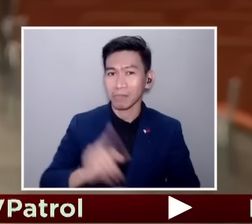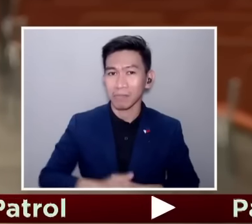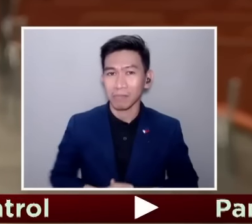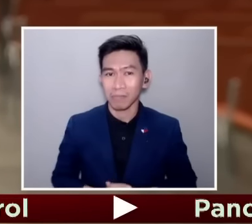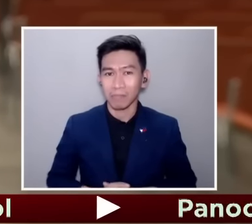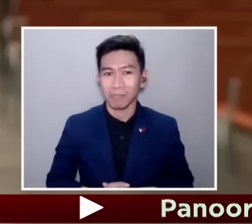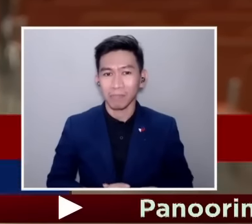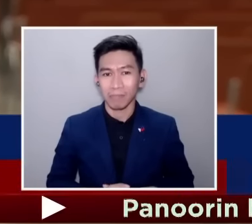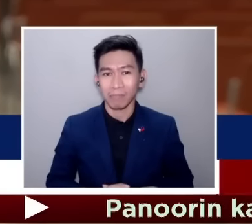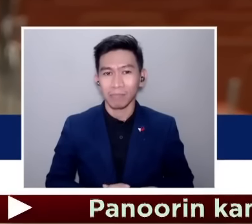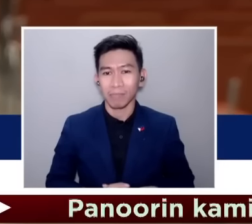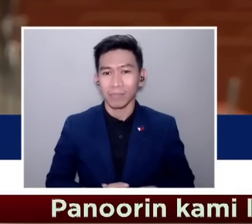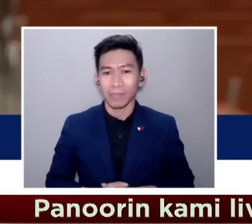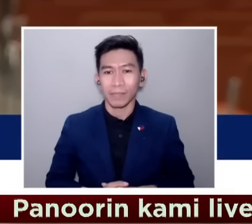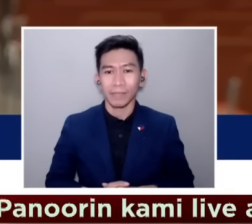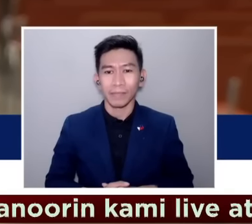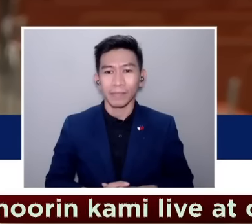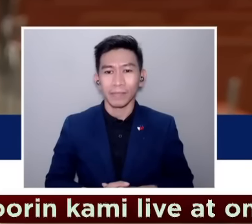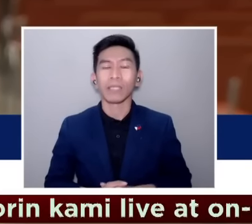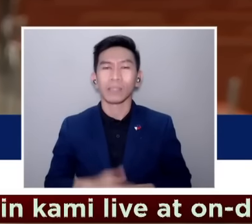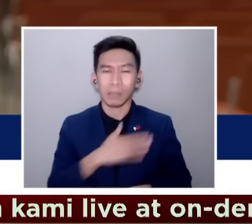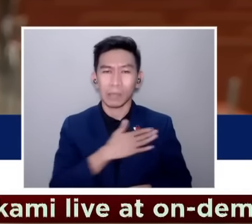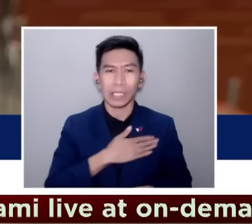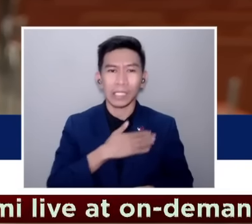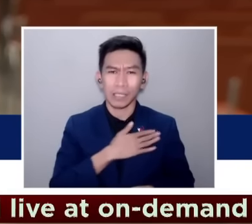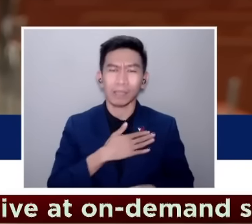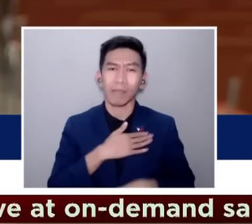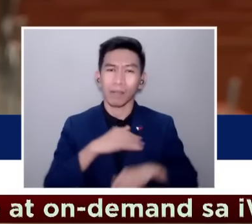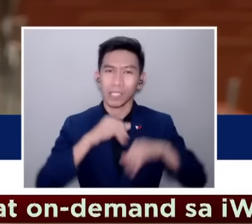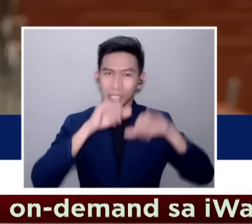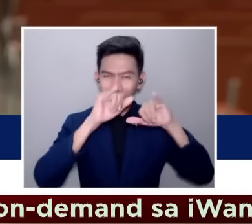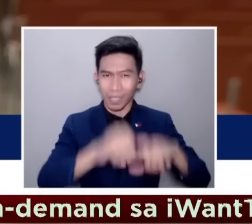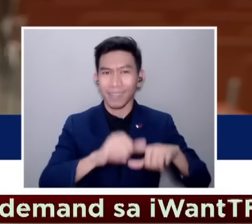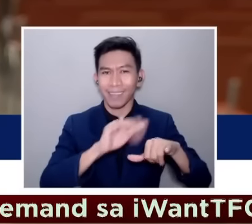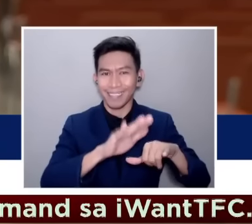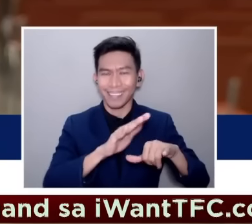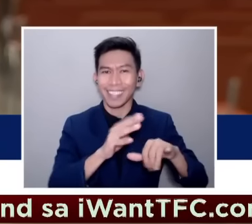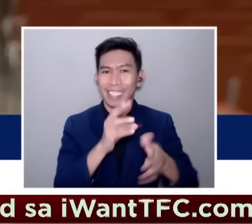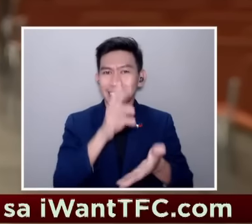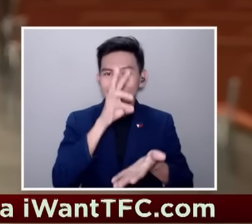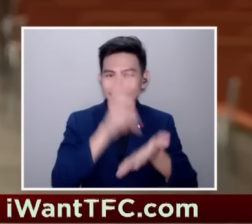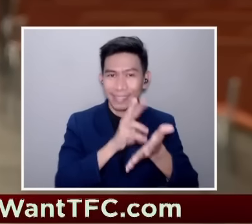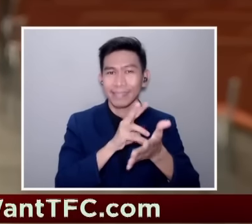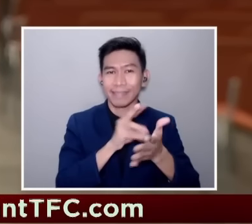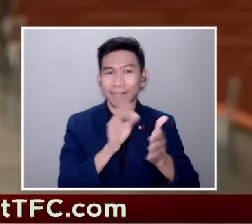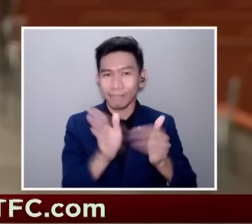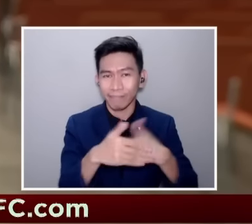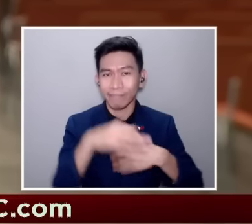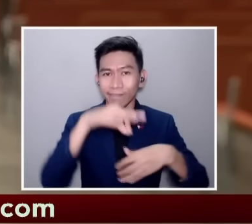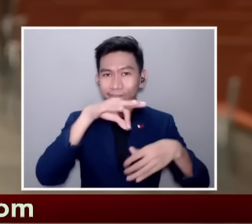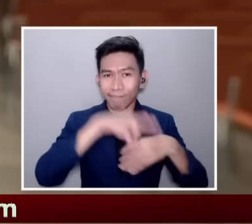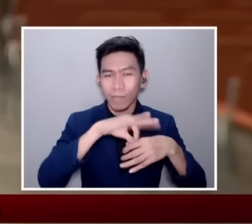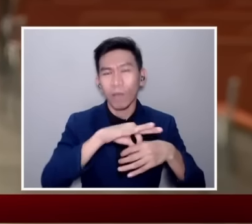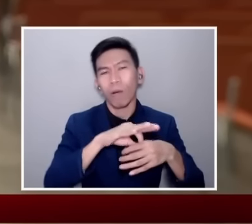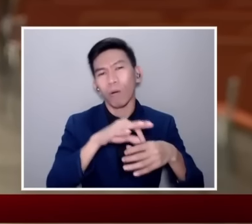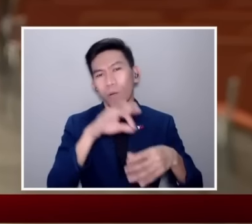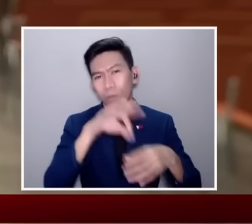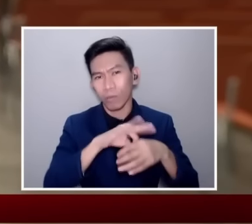Huwag po muna kayo haalis sa inyo po mga kinalalagyan ngayon sa bawat mga polling places o sa mga